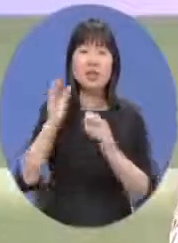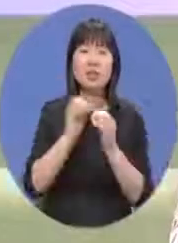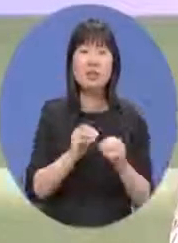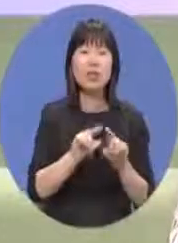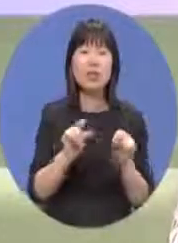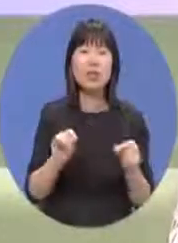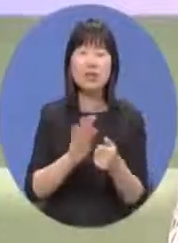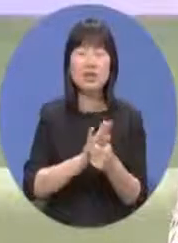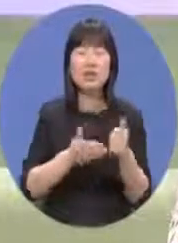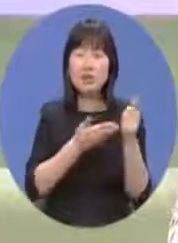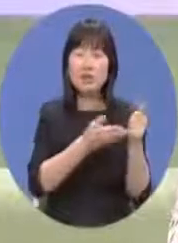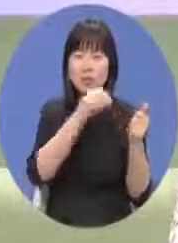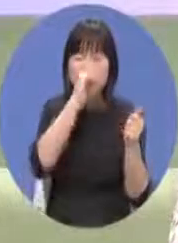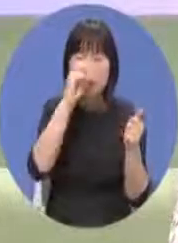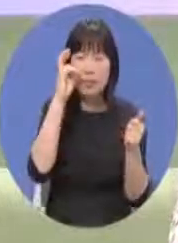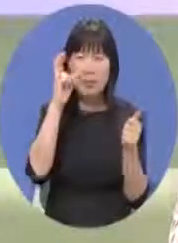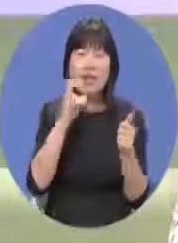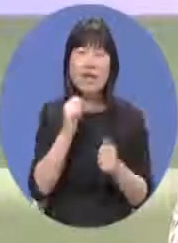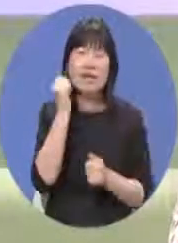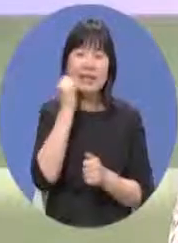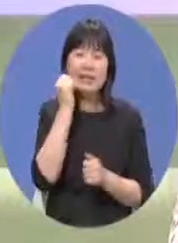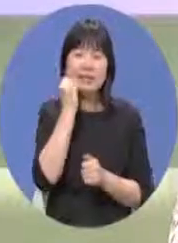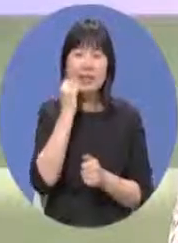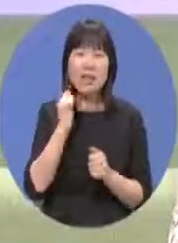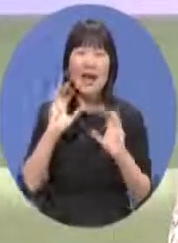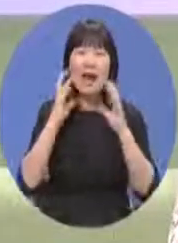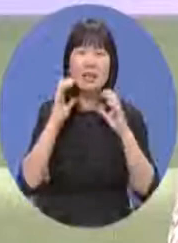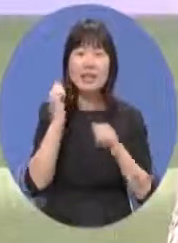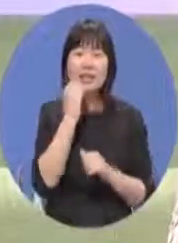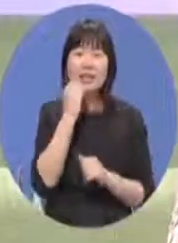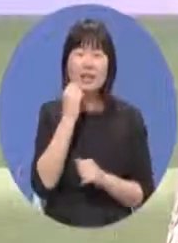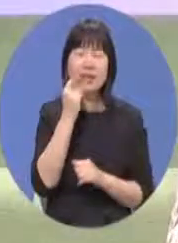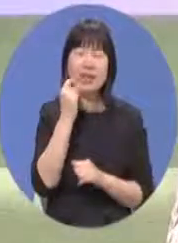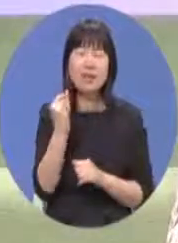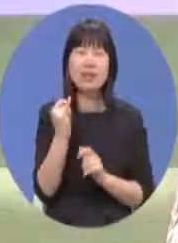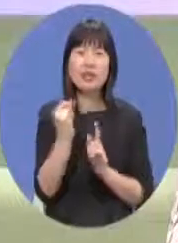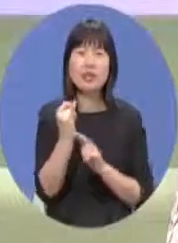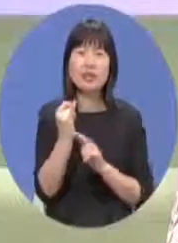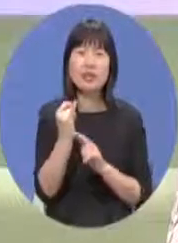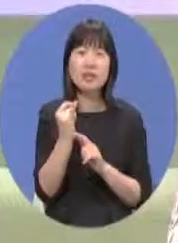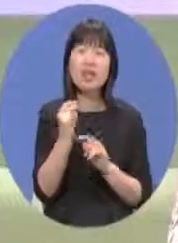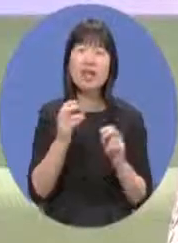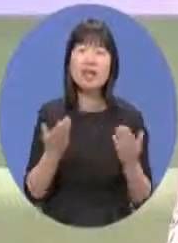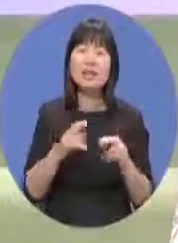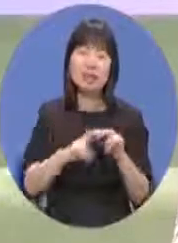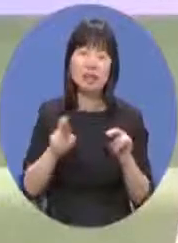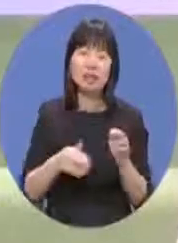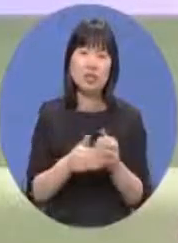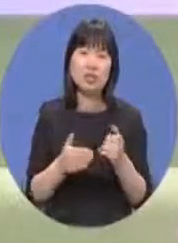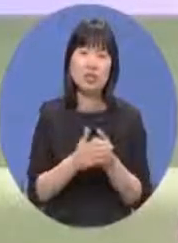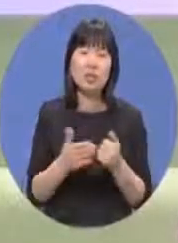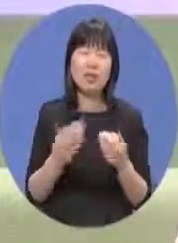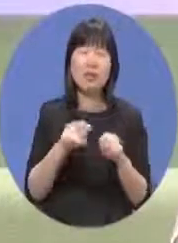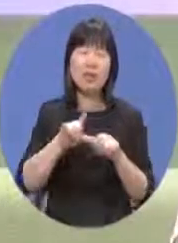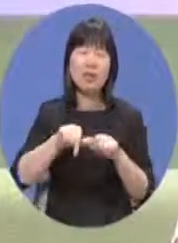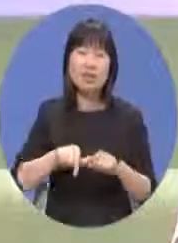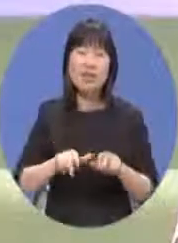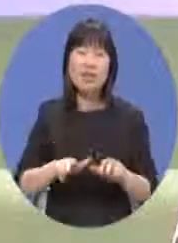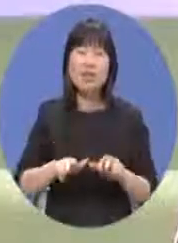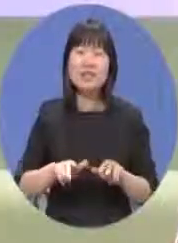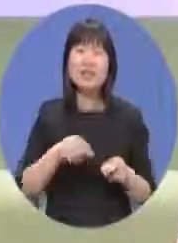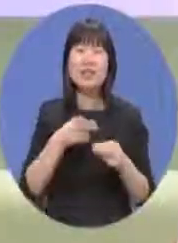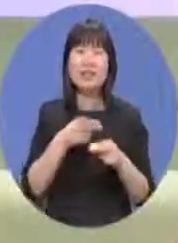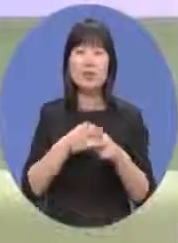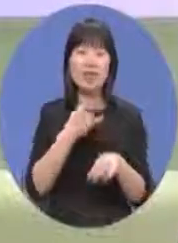같은 거 대접하셔도 좋을 것 같고, 또 간식도, 아이들 간식도 또 어머님이 이제 일도 관두셨으니까 그 많은 시간에 이제